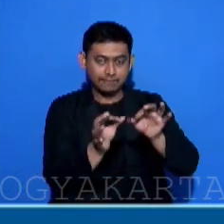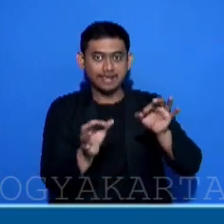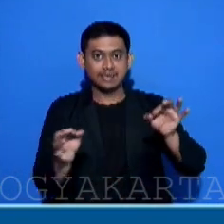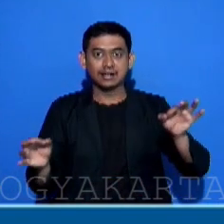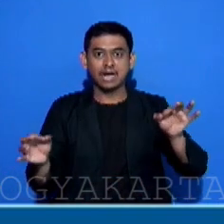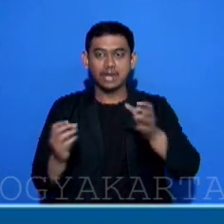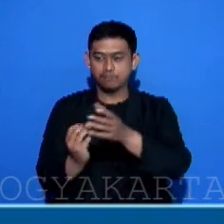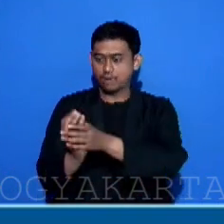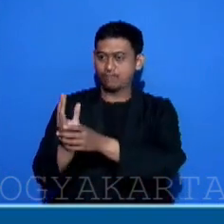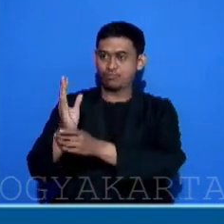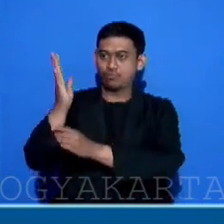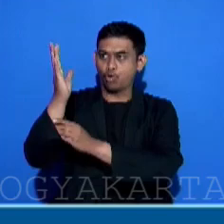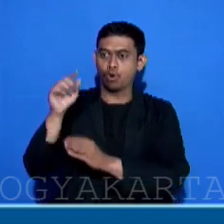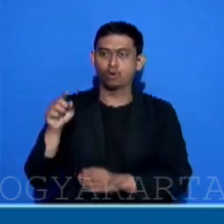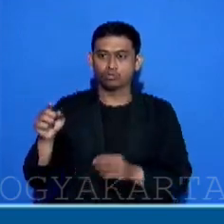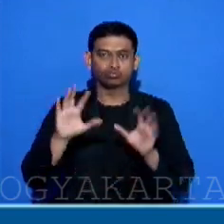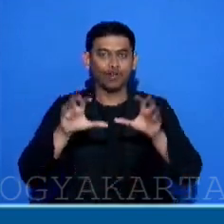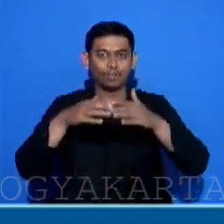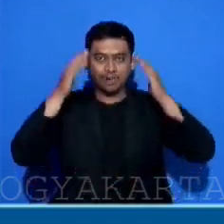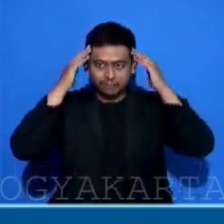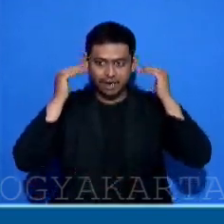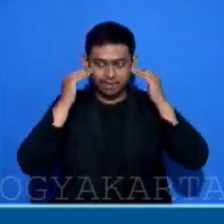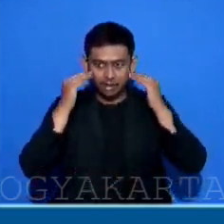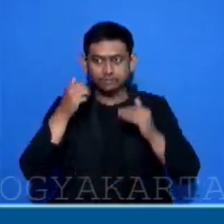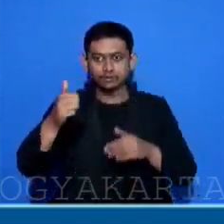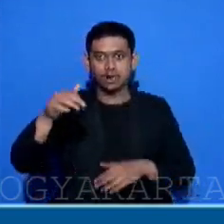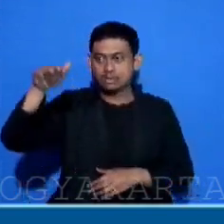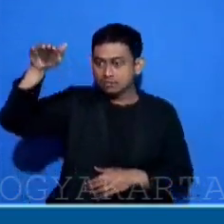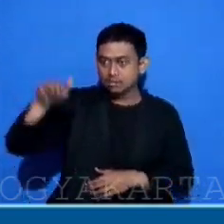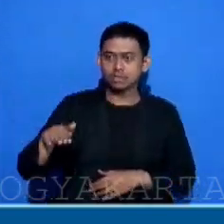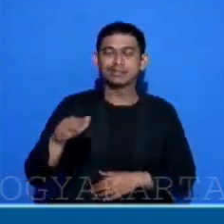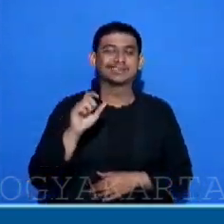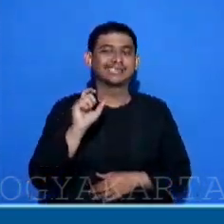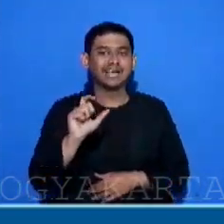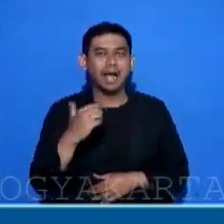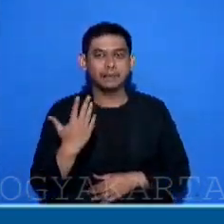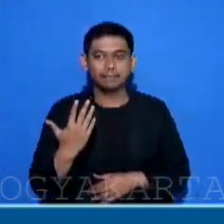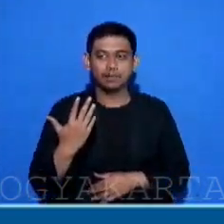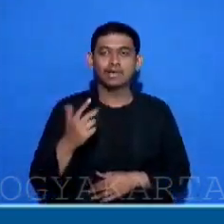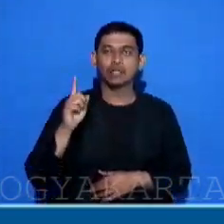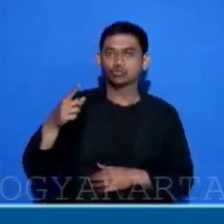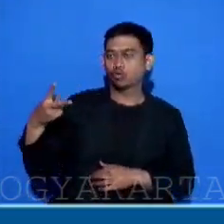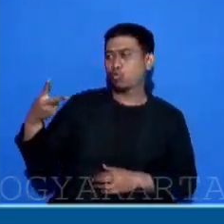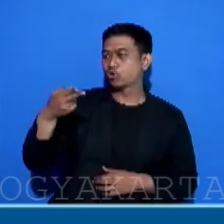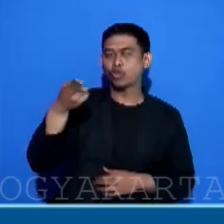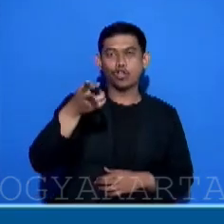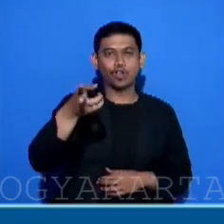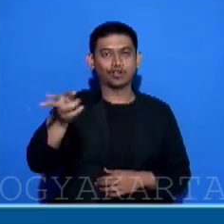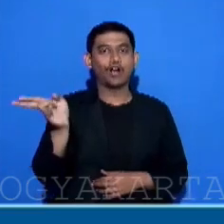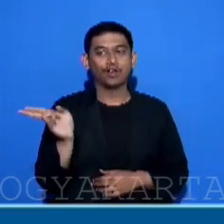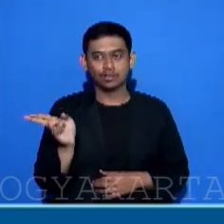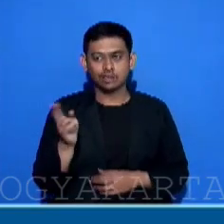sakjatosipun kadang Tani Ugi sagetamel taneman men cend kan ngetok pucuking taneman P supados cawangipun